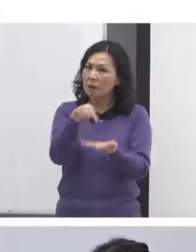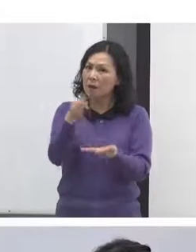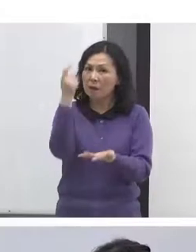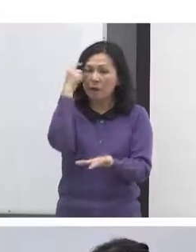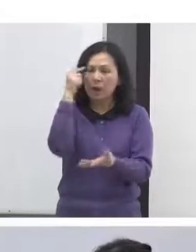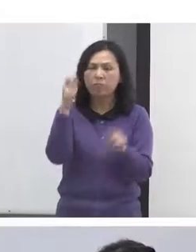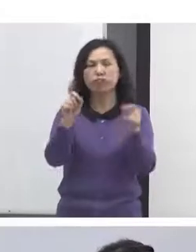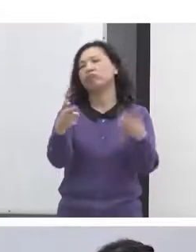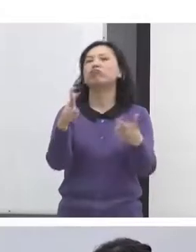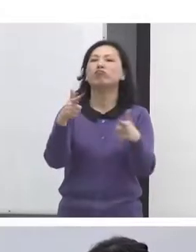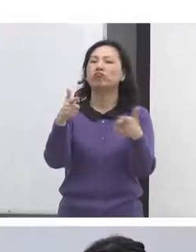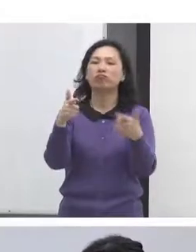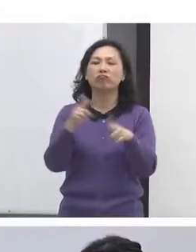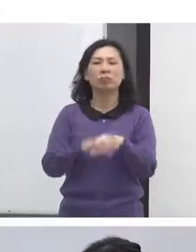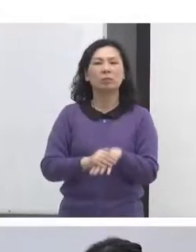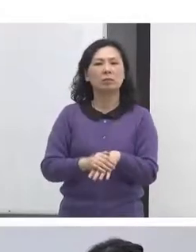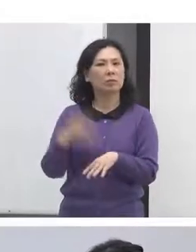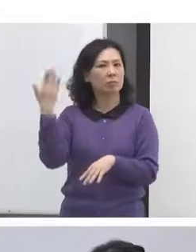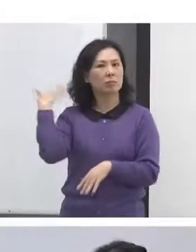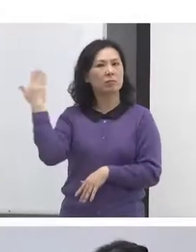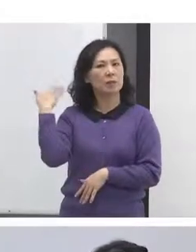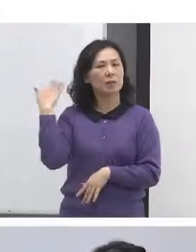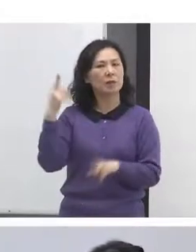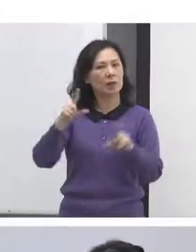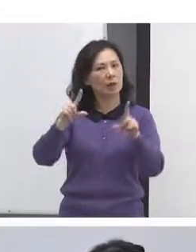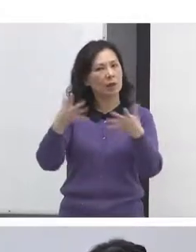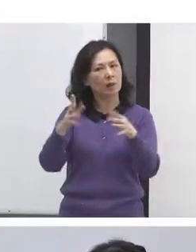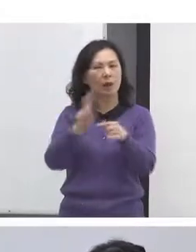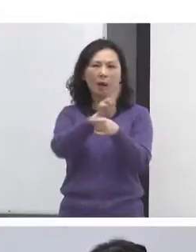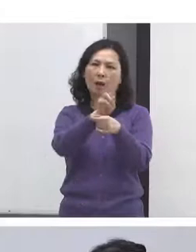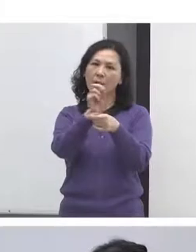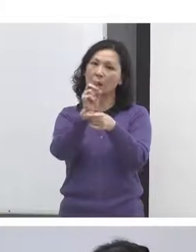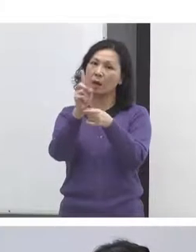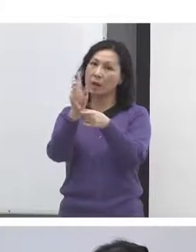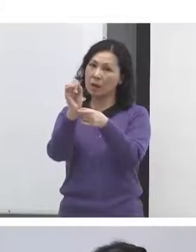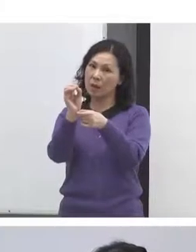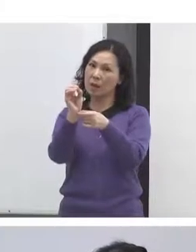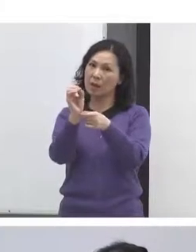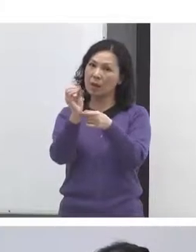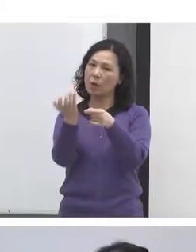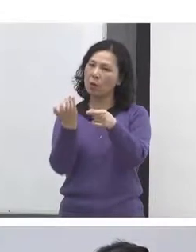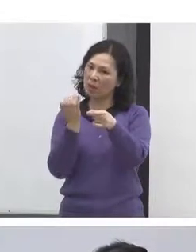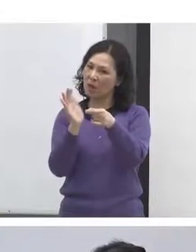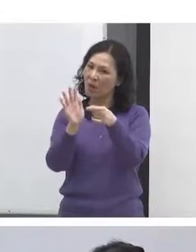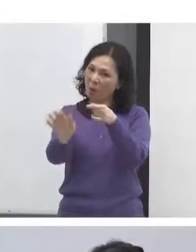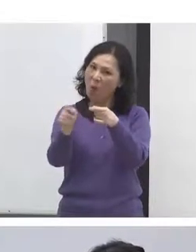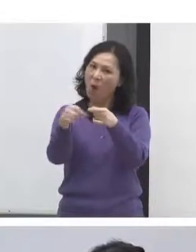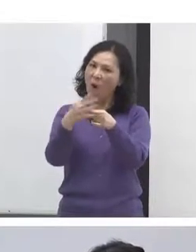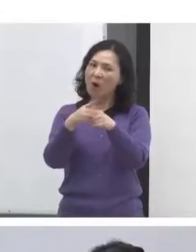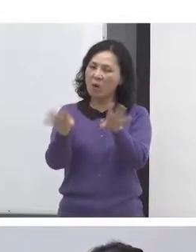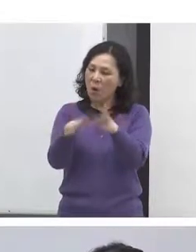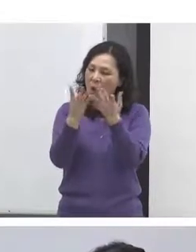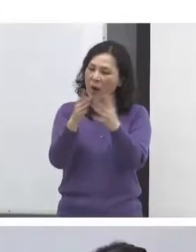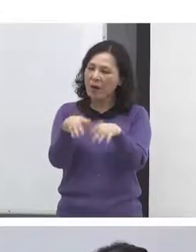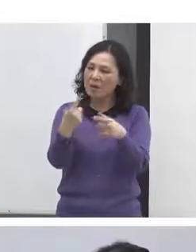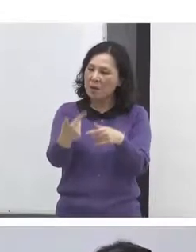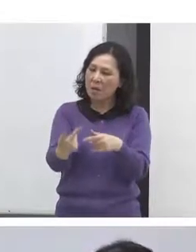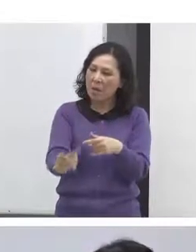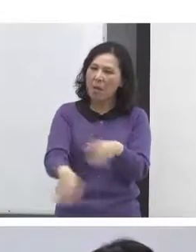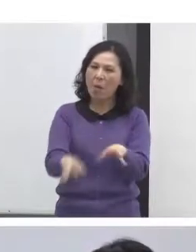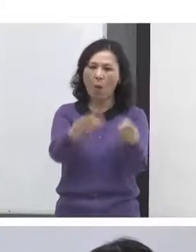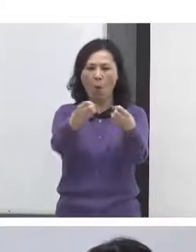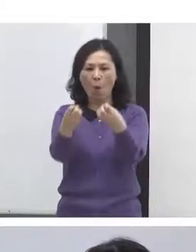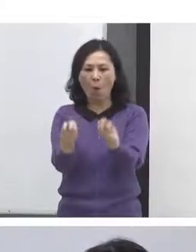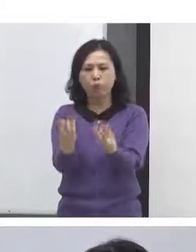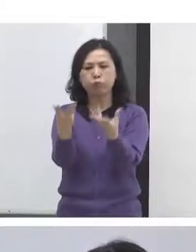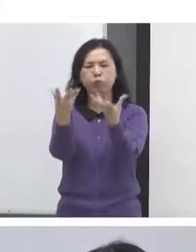的，其实蛮早，大概2010前后就会蛮多人开始讨论这样的东西。那只是他们